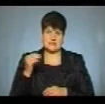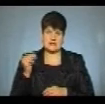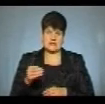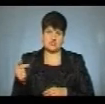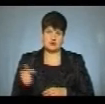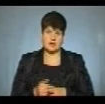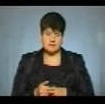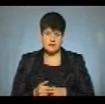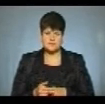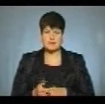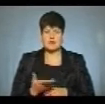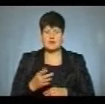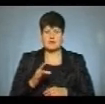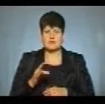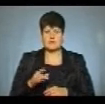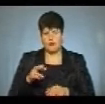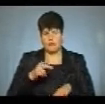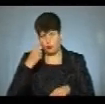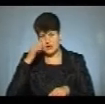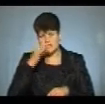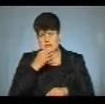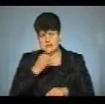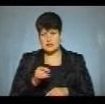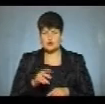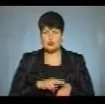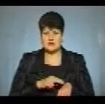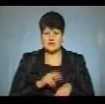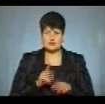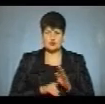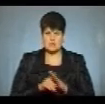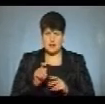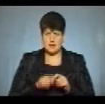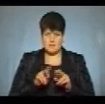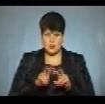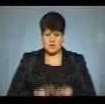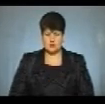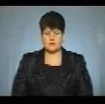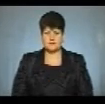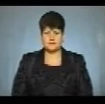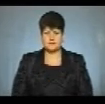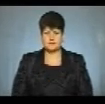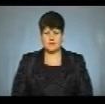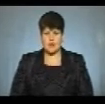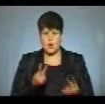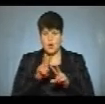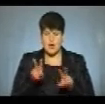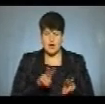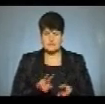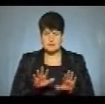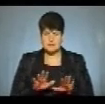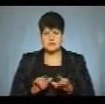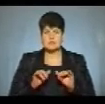гривень. Речник Нацполіції області Сергій Крета повідомив, що поліцейські розпочали розслідування. Оглянувши місце події, куди